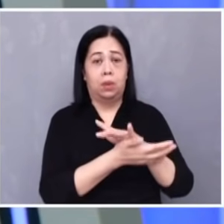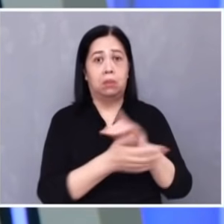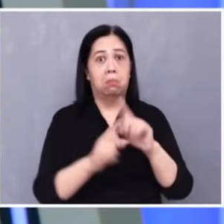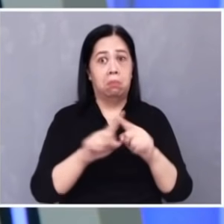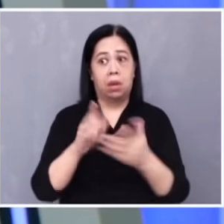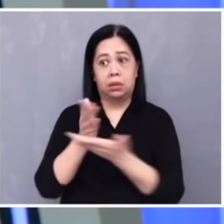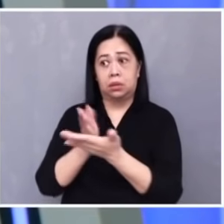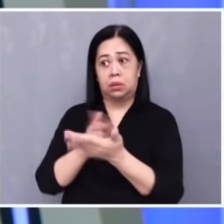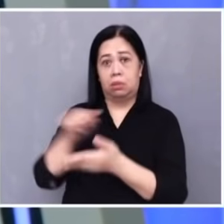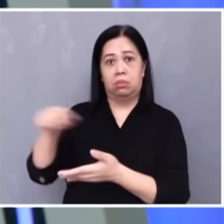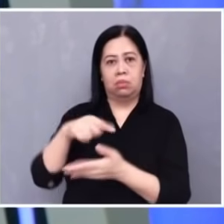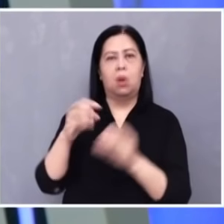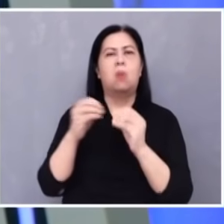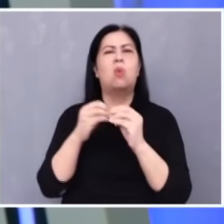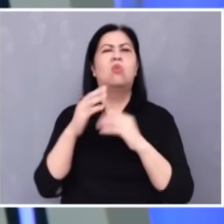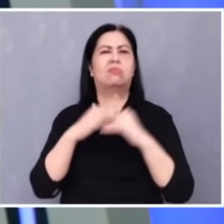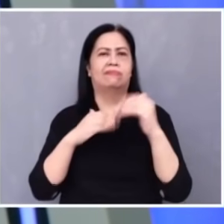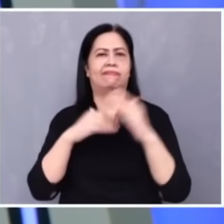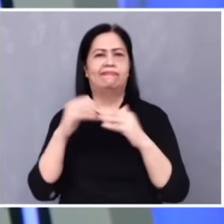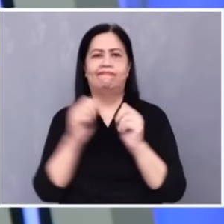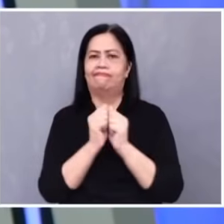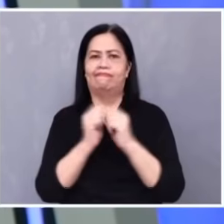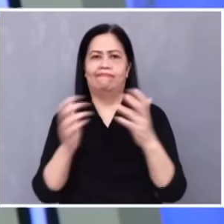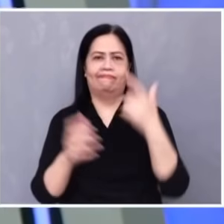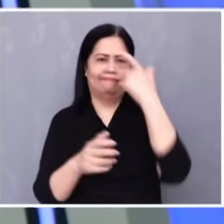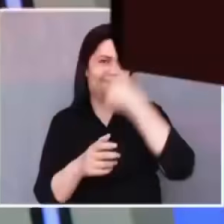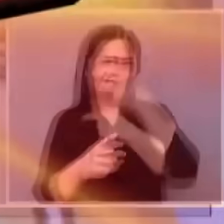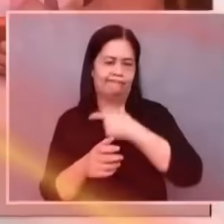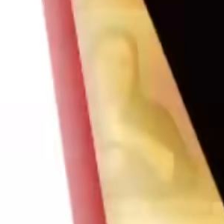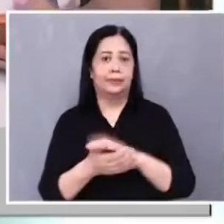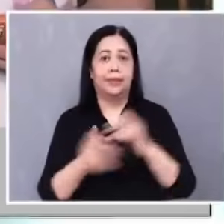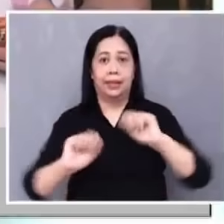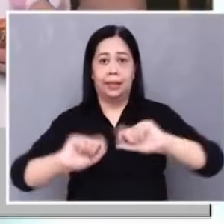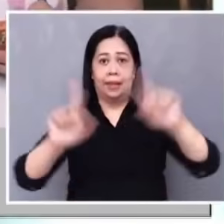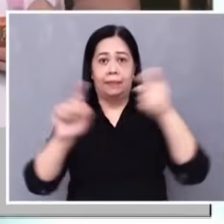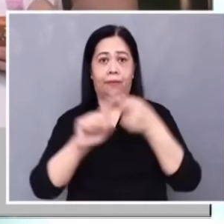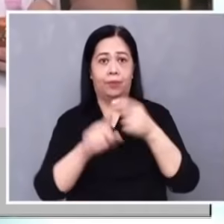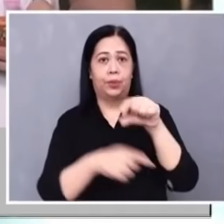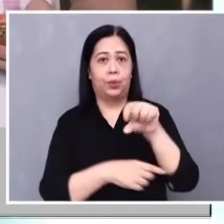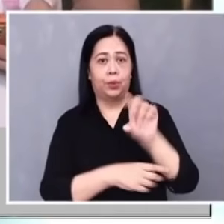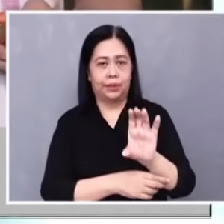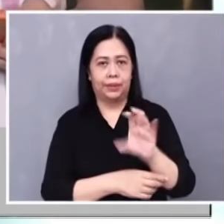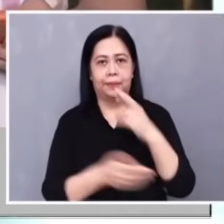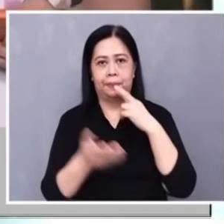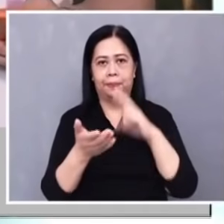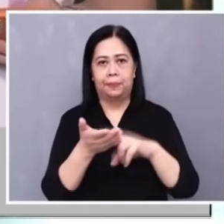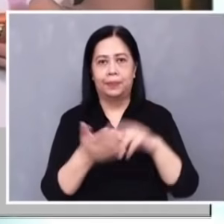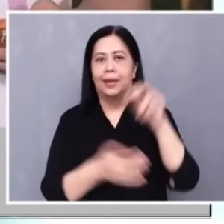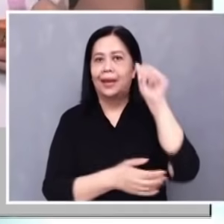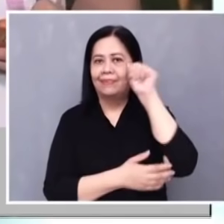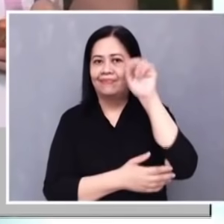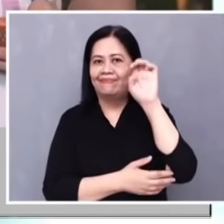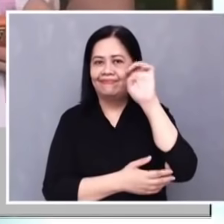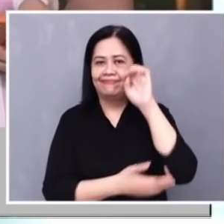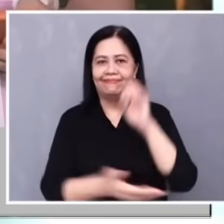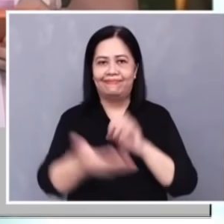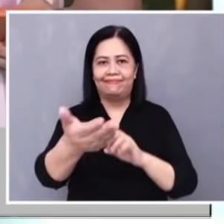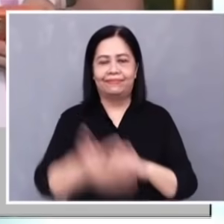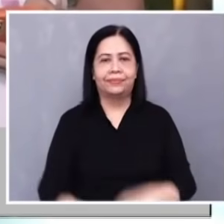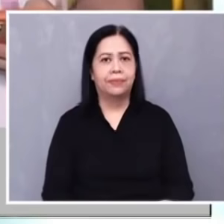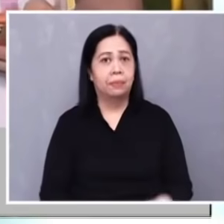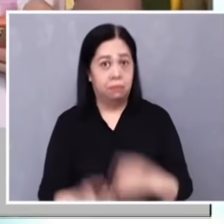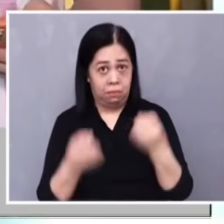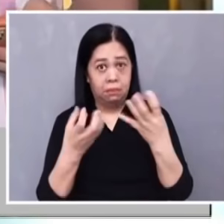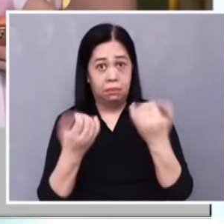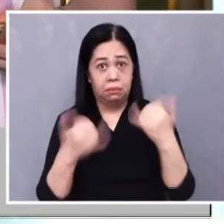mas komportable na wala na ito. At live mula sa Quezon City, nagpapatrol si Alvin L. Chico. Alvin, marami pa rin bang